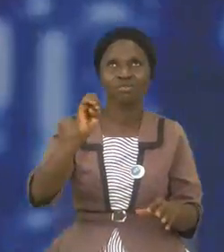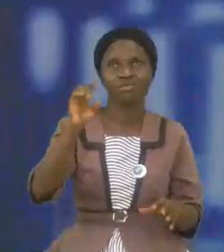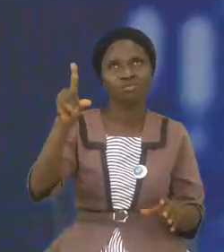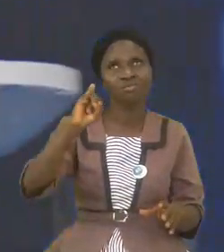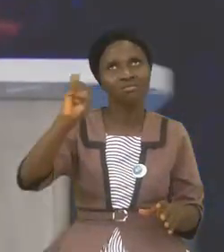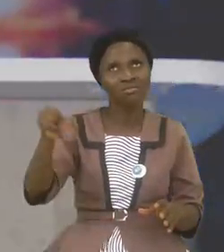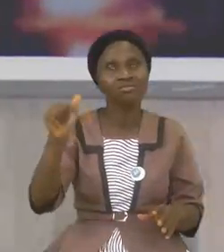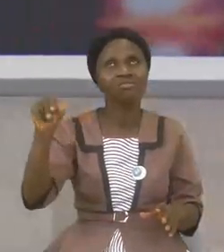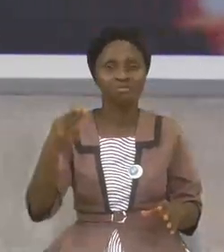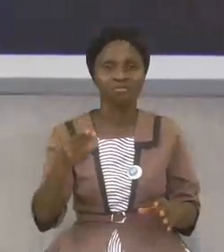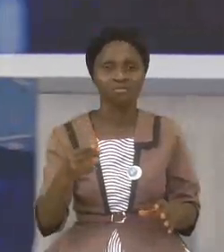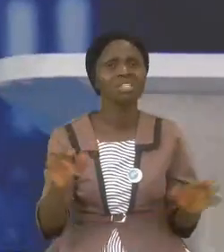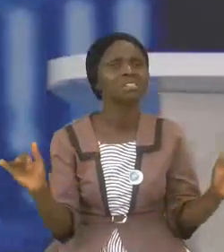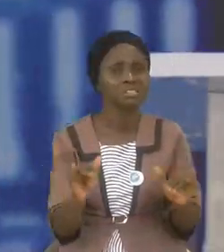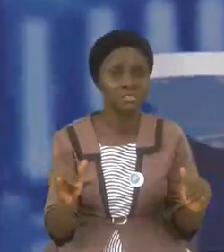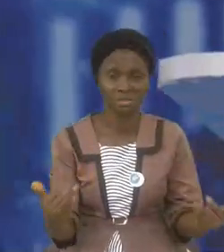vivre autant de